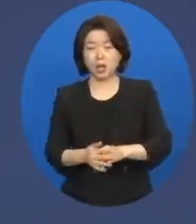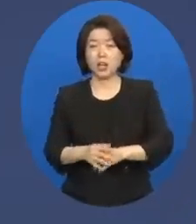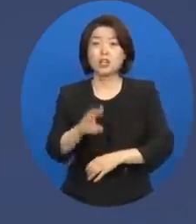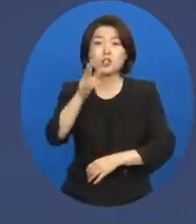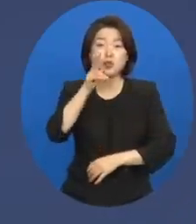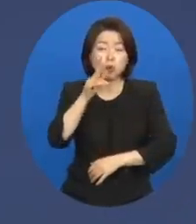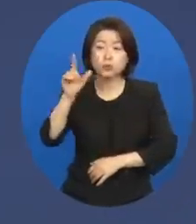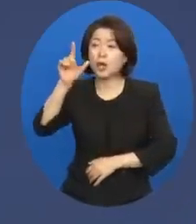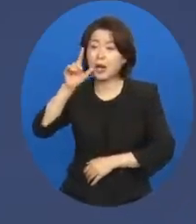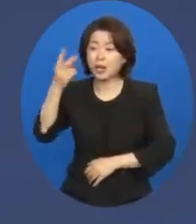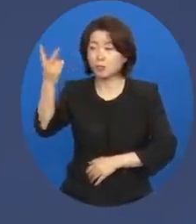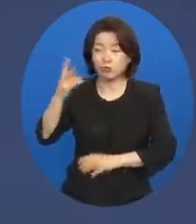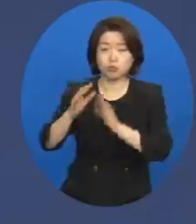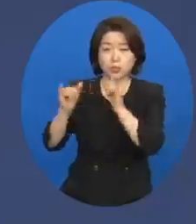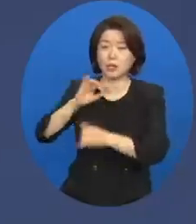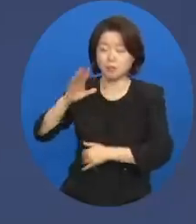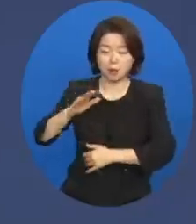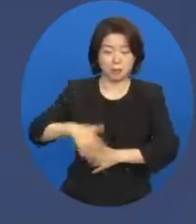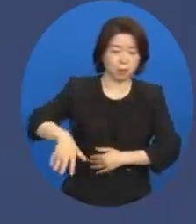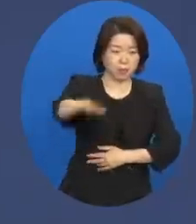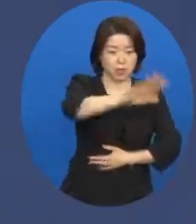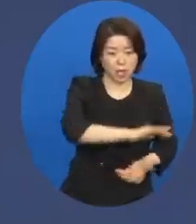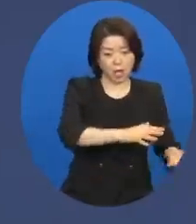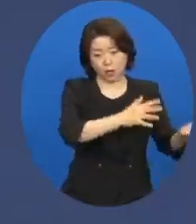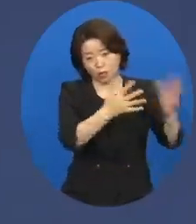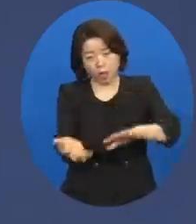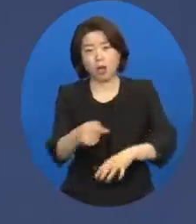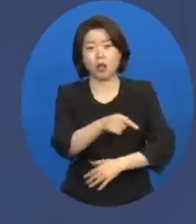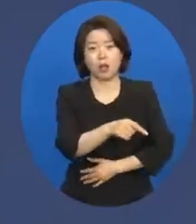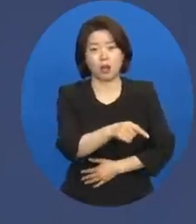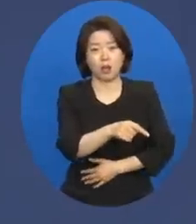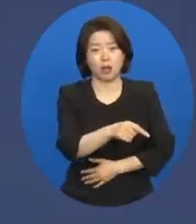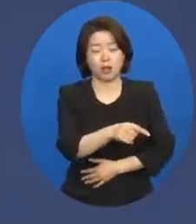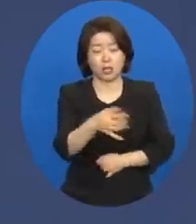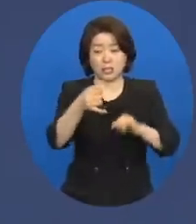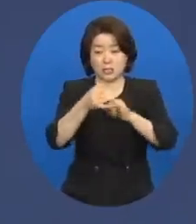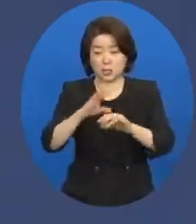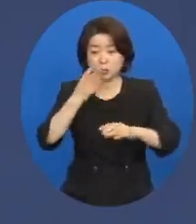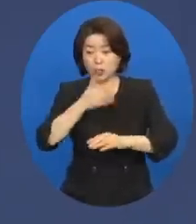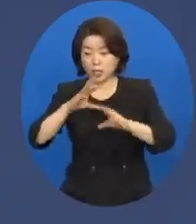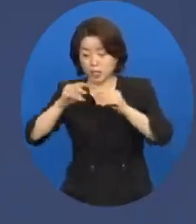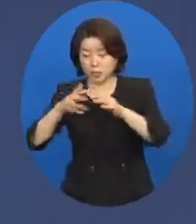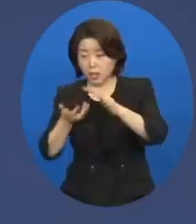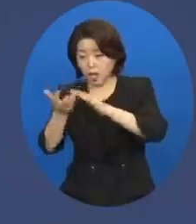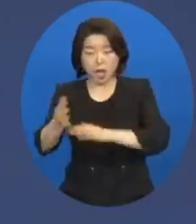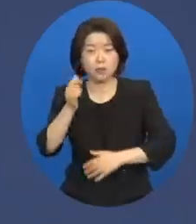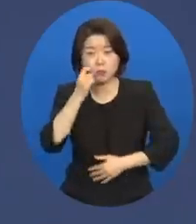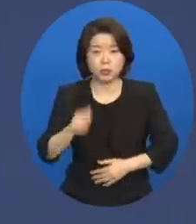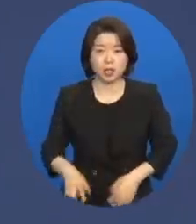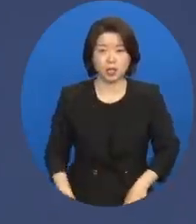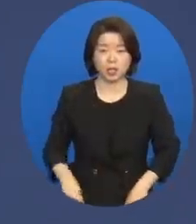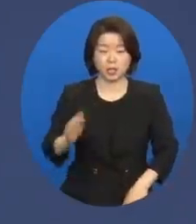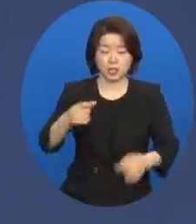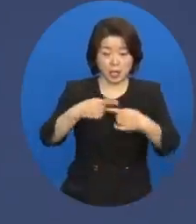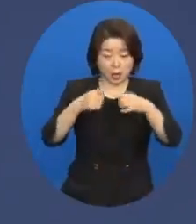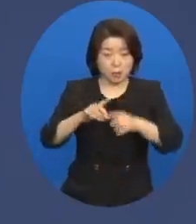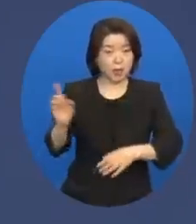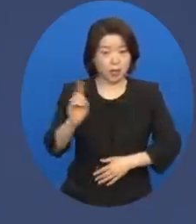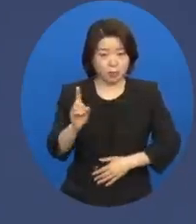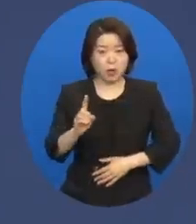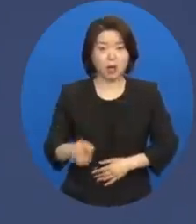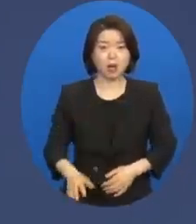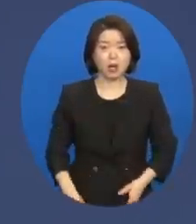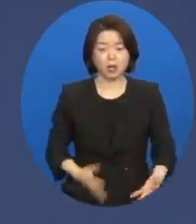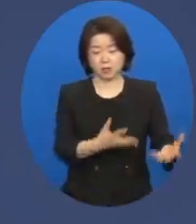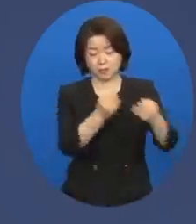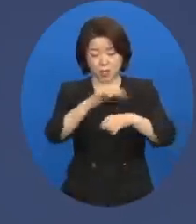남고 나머지 모두가 다 광야에서 엎드러져 죽고 약속에 딱 못 들어갔습니다. 이 얘기를 해석해 주는 얘기가